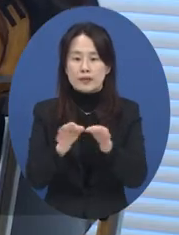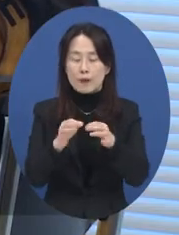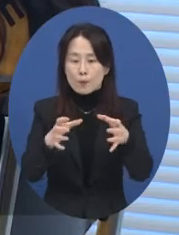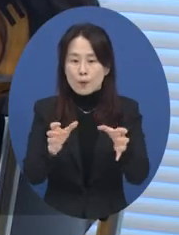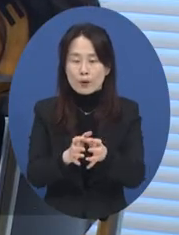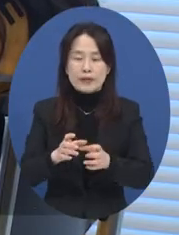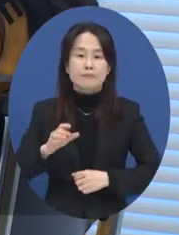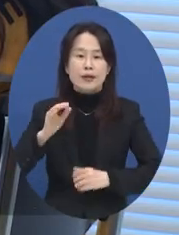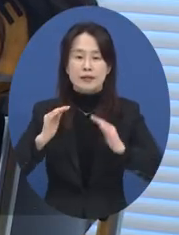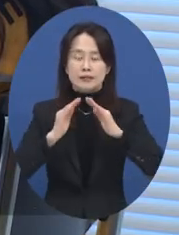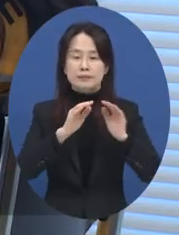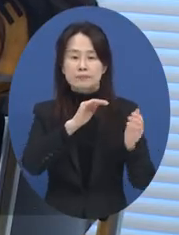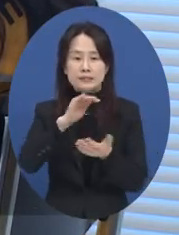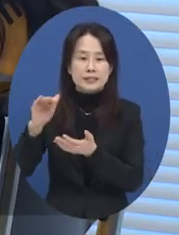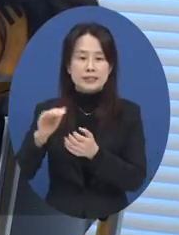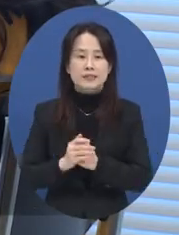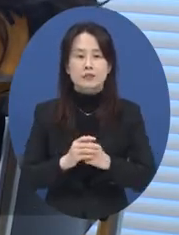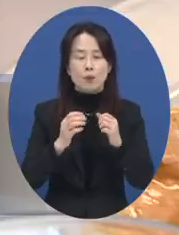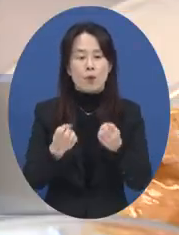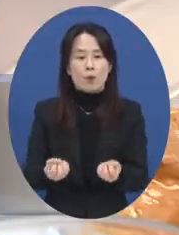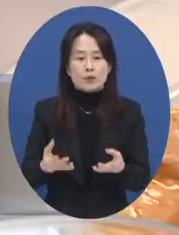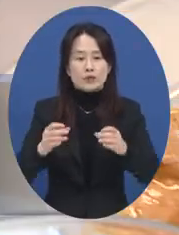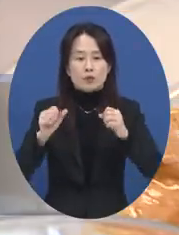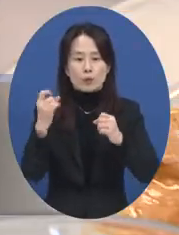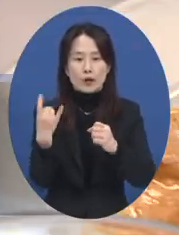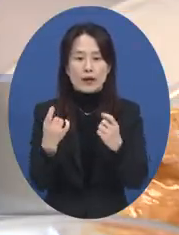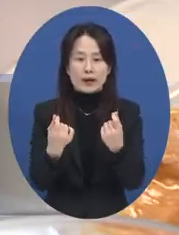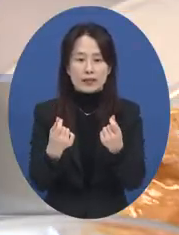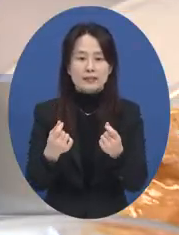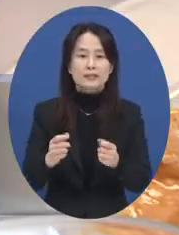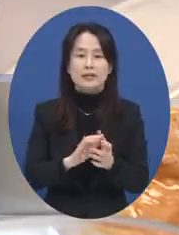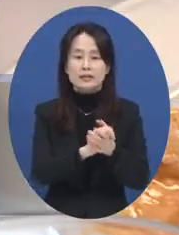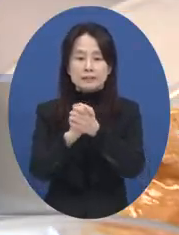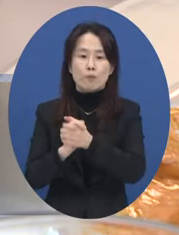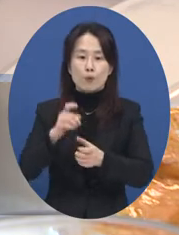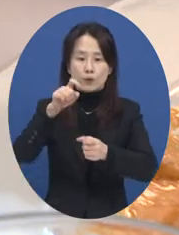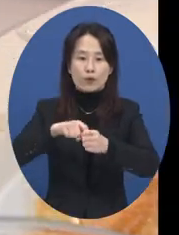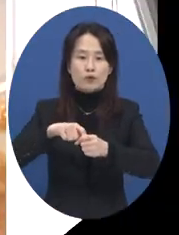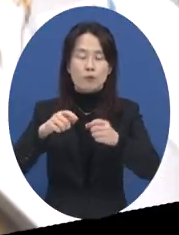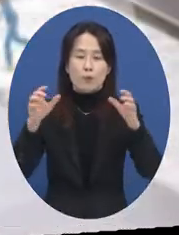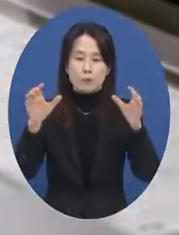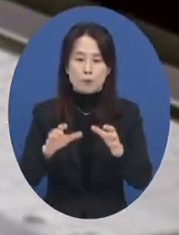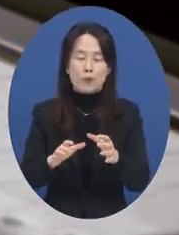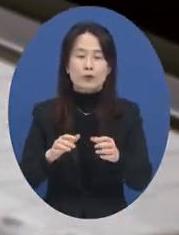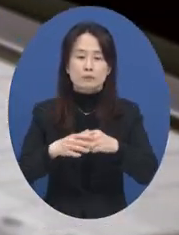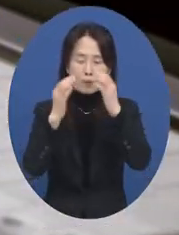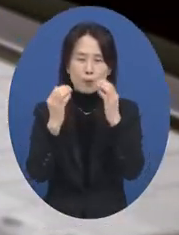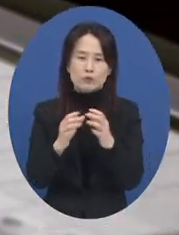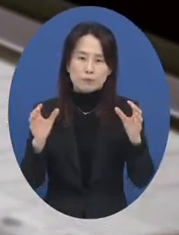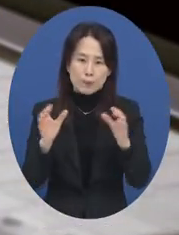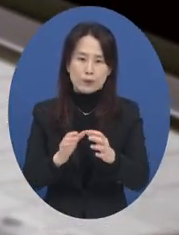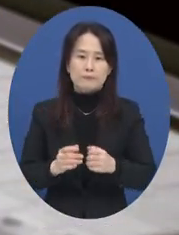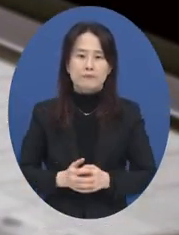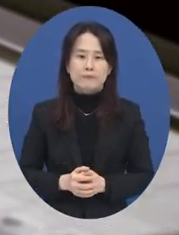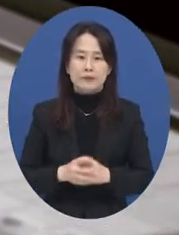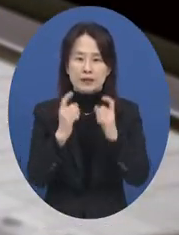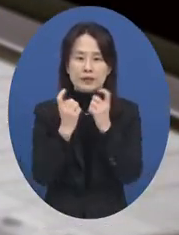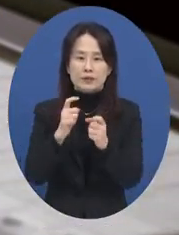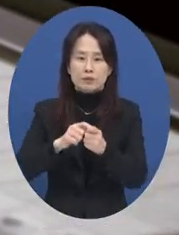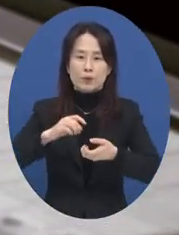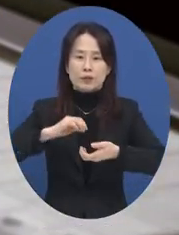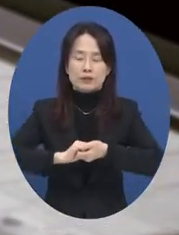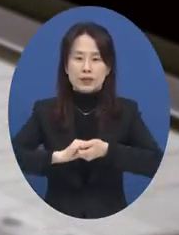신년회 등과 같이 친목회 형성을 목적으로 하는 모든 모임을 말합니다 아 으